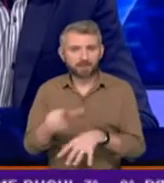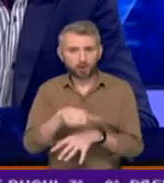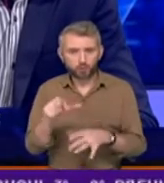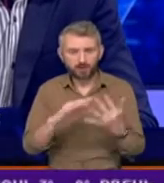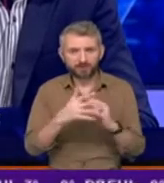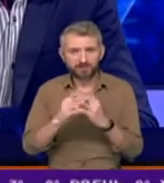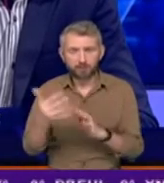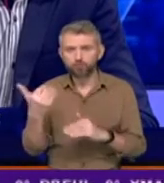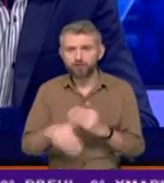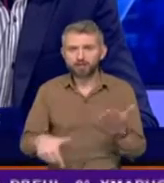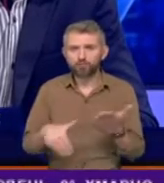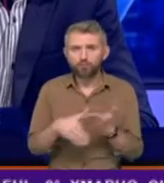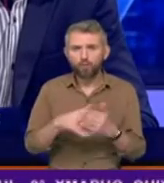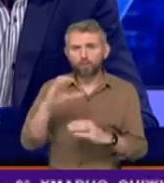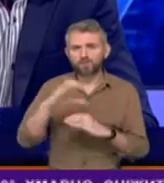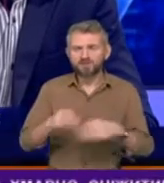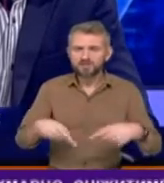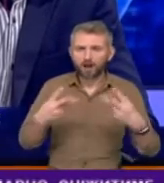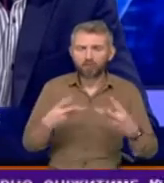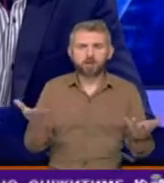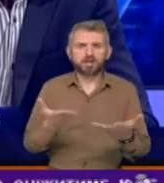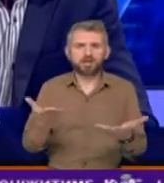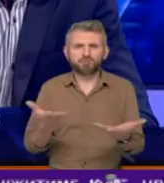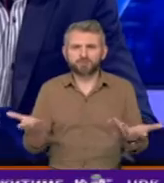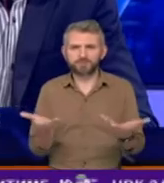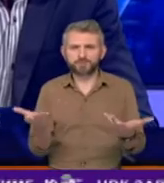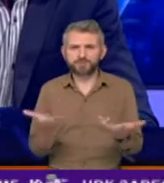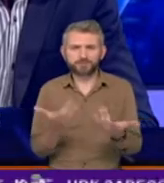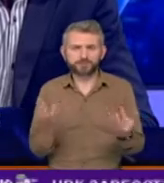селах, уже за допомогою скайпа чи